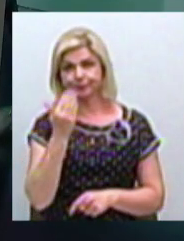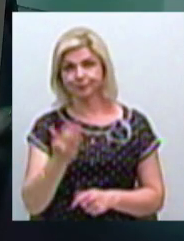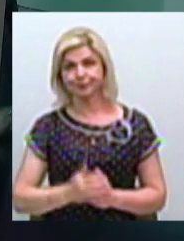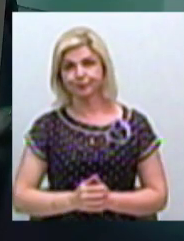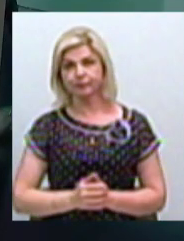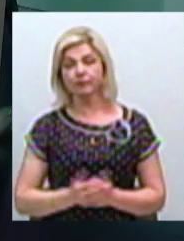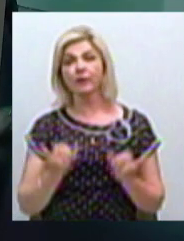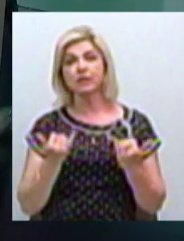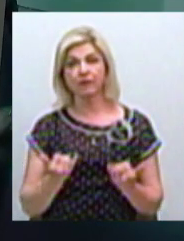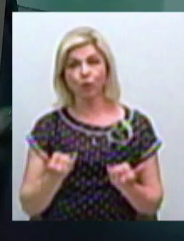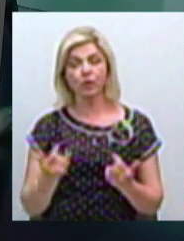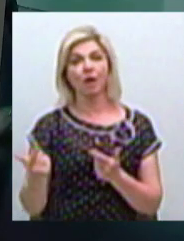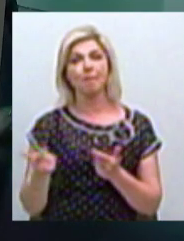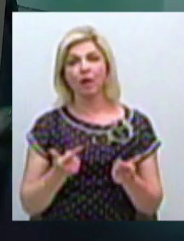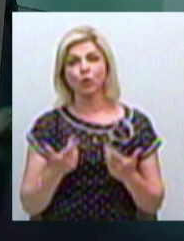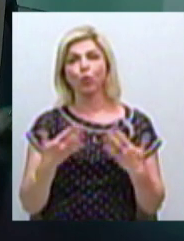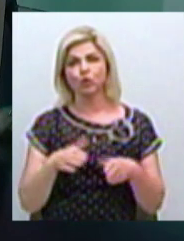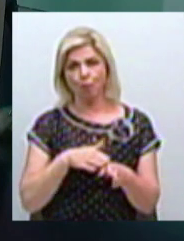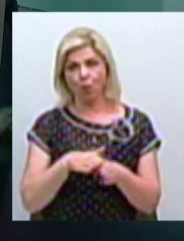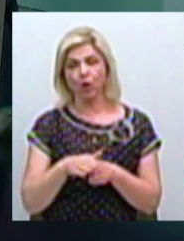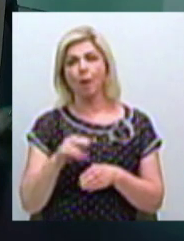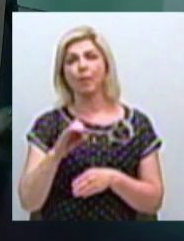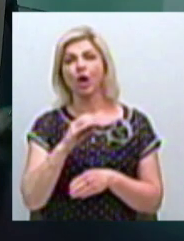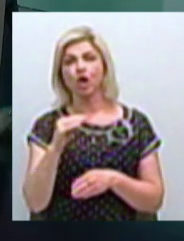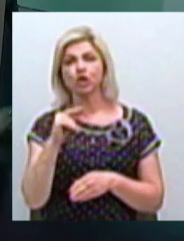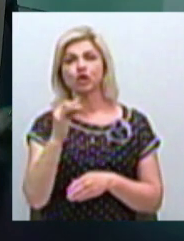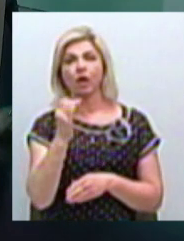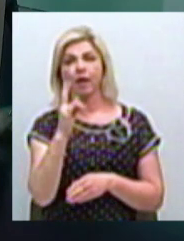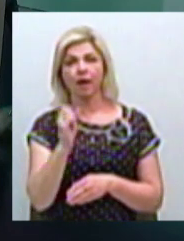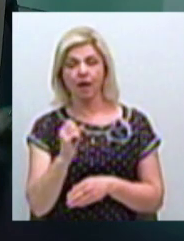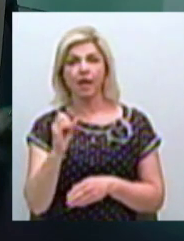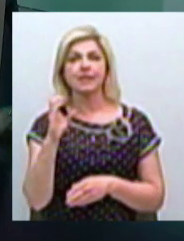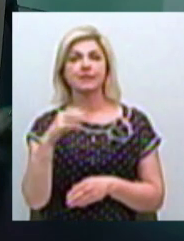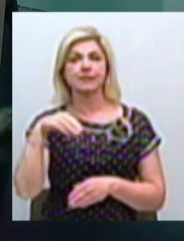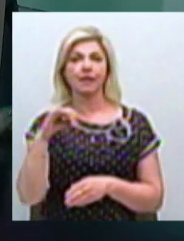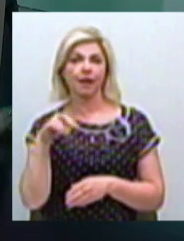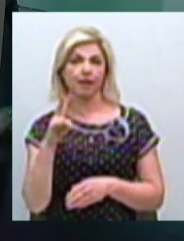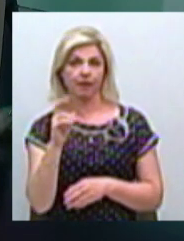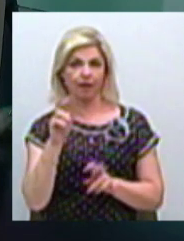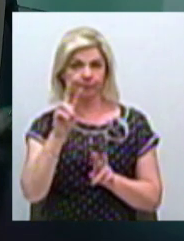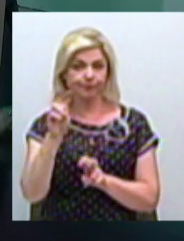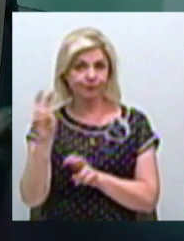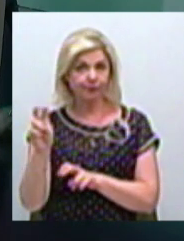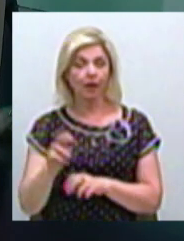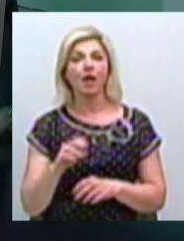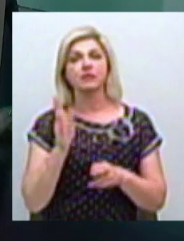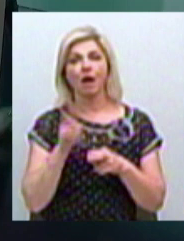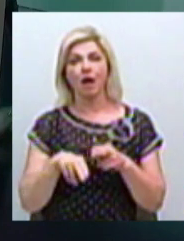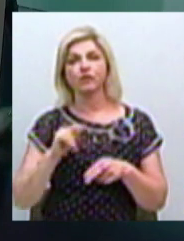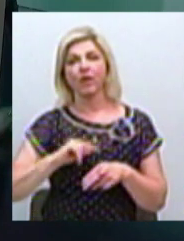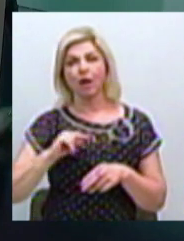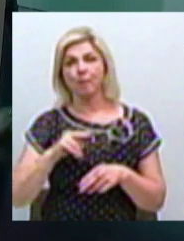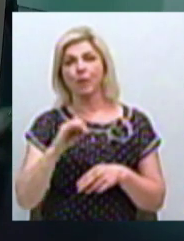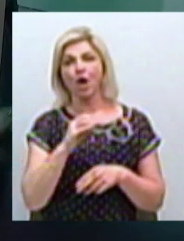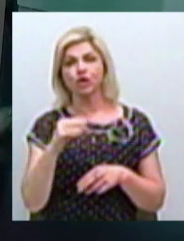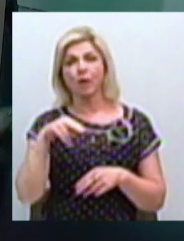сегодняшний день подготовлена у нас уже полностью пляж «Чайка» и пляж «Стрелка». Заканчиваются работы по пляжу